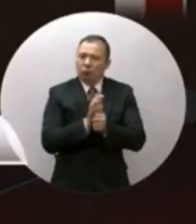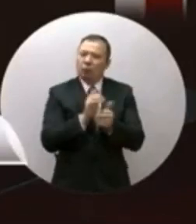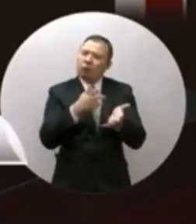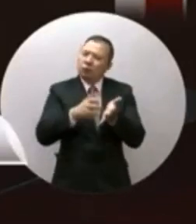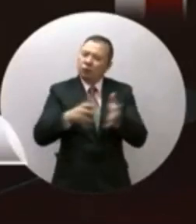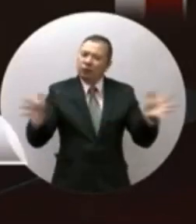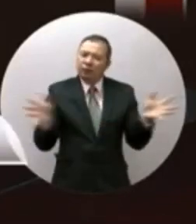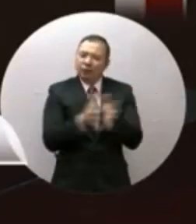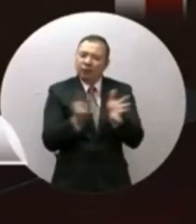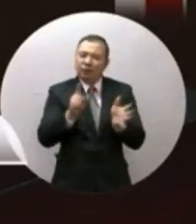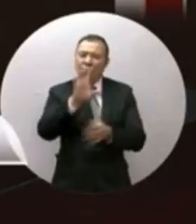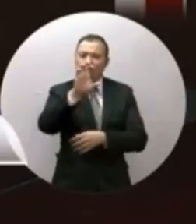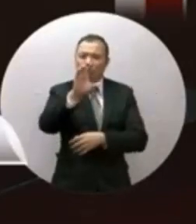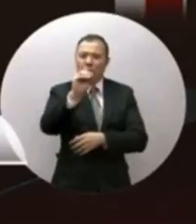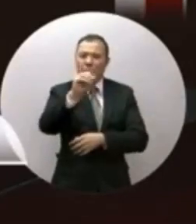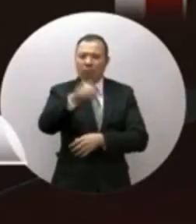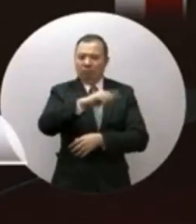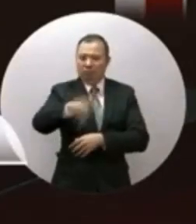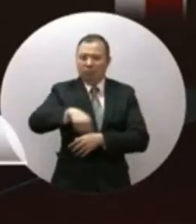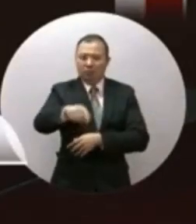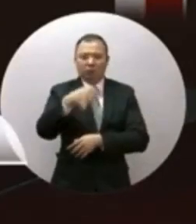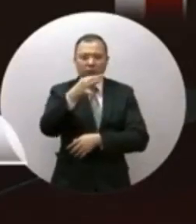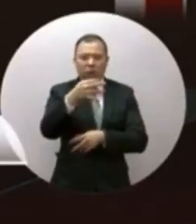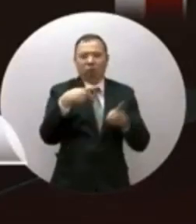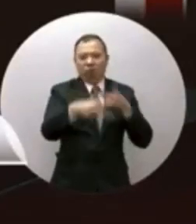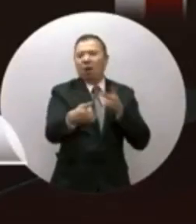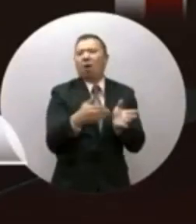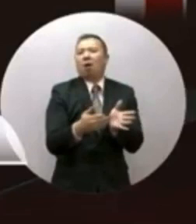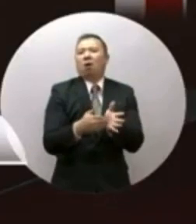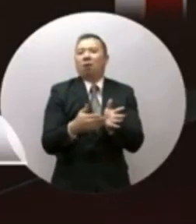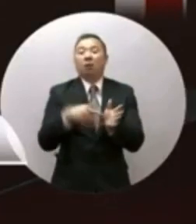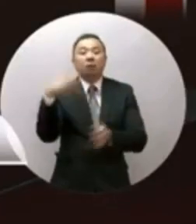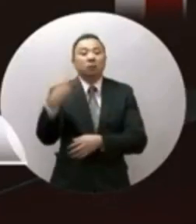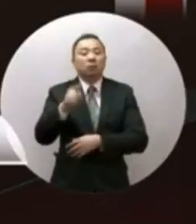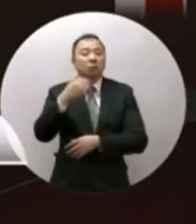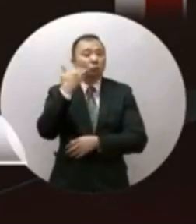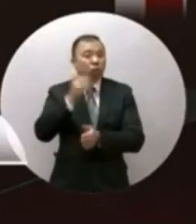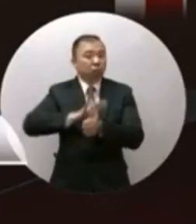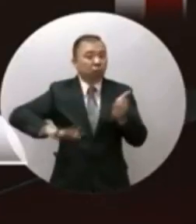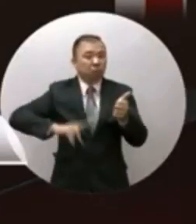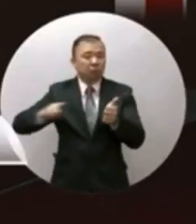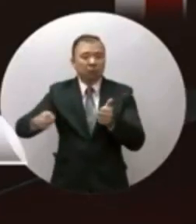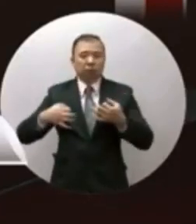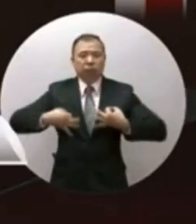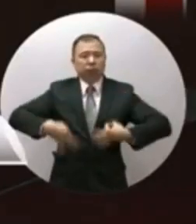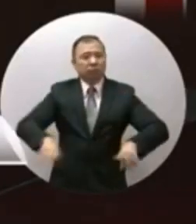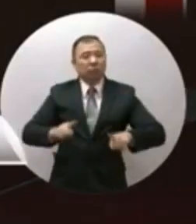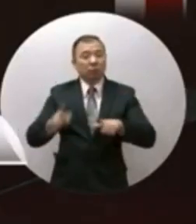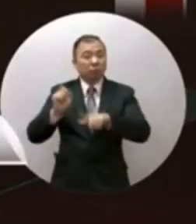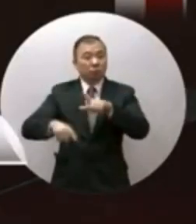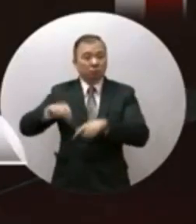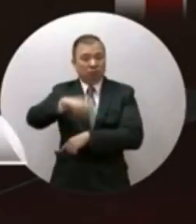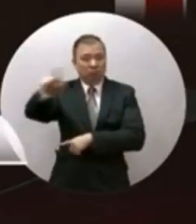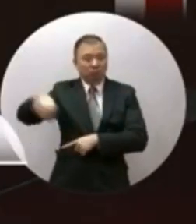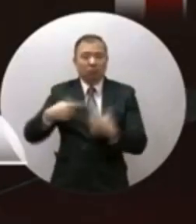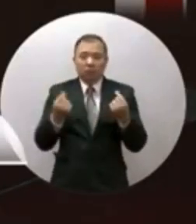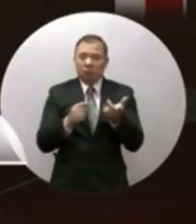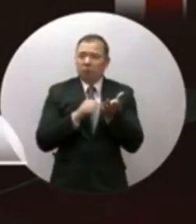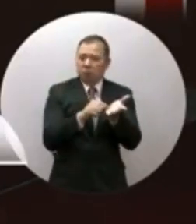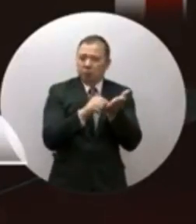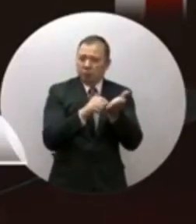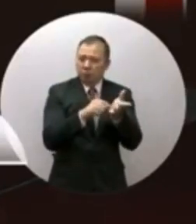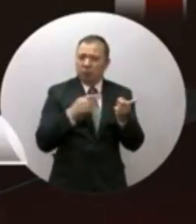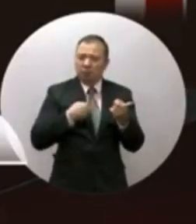已经拨入账户。而对于受创企业的补助已经陆续审核通过高